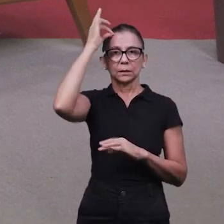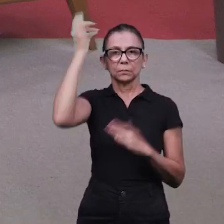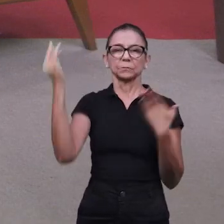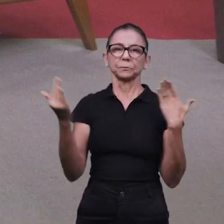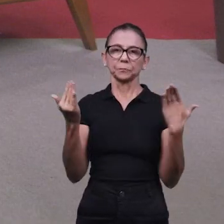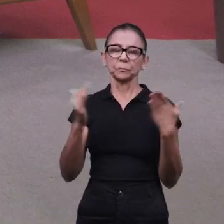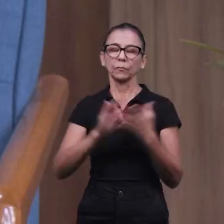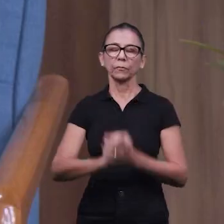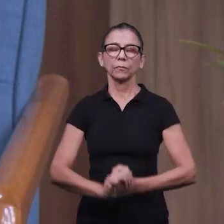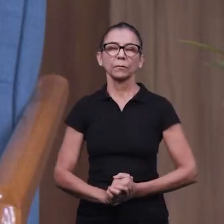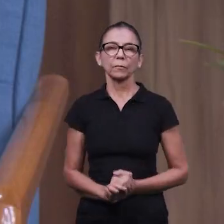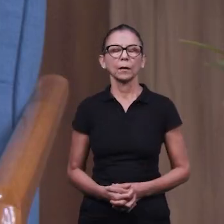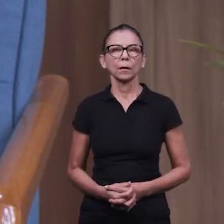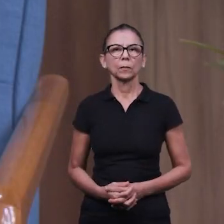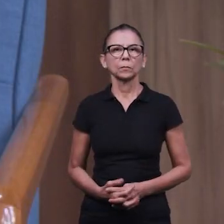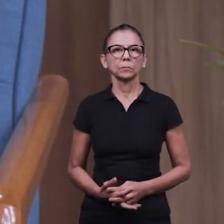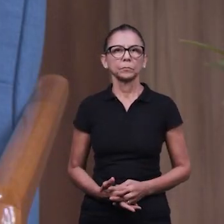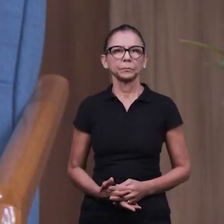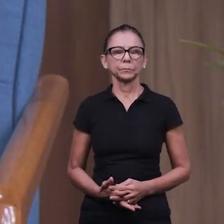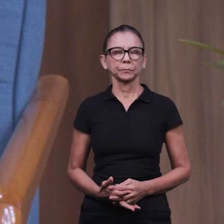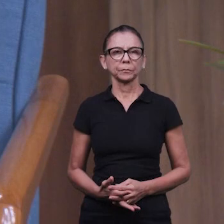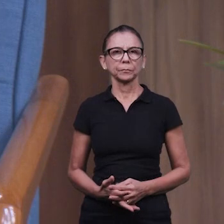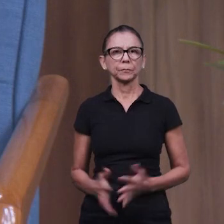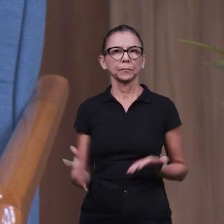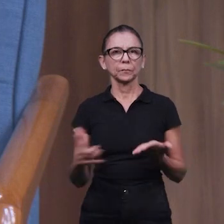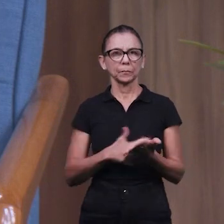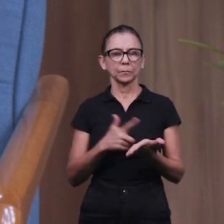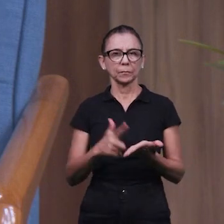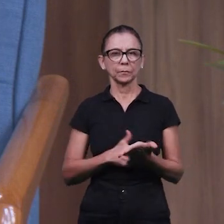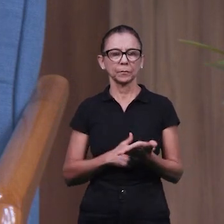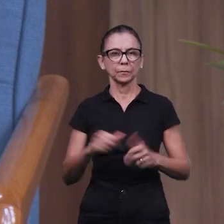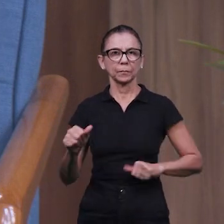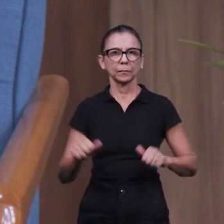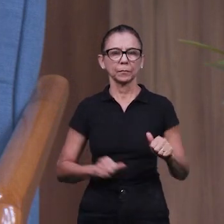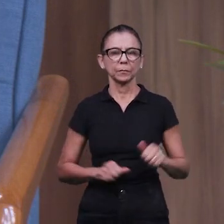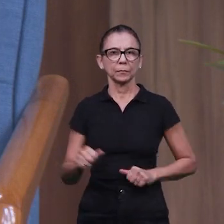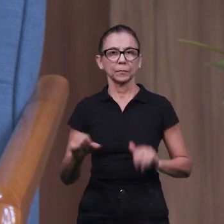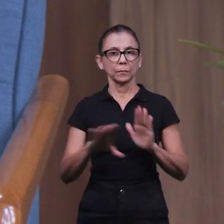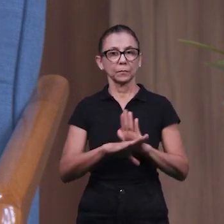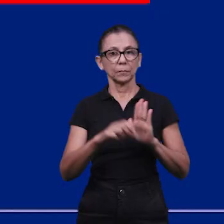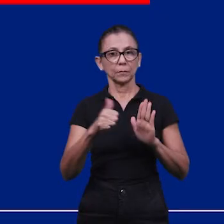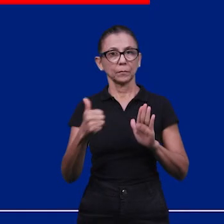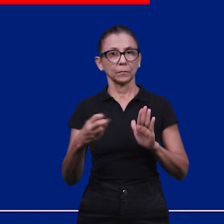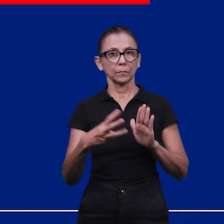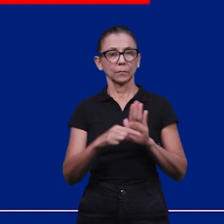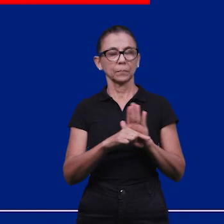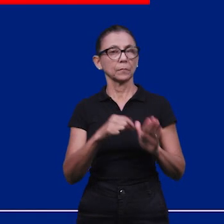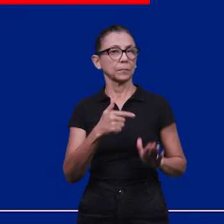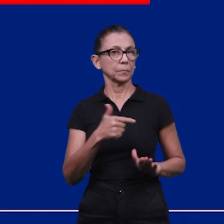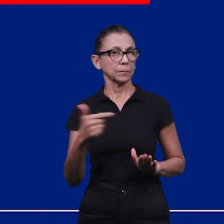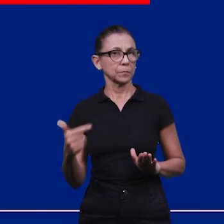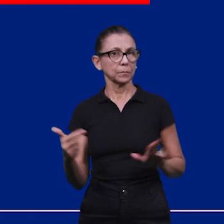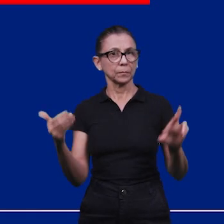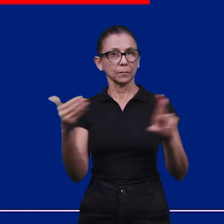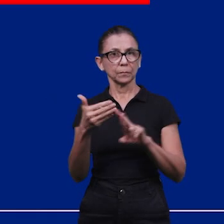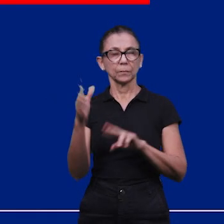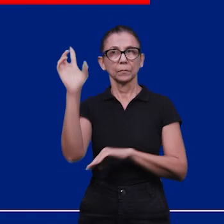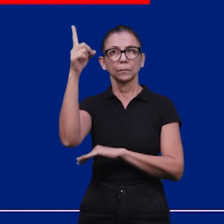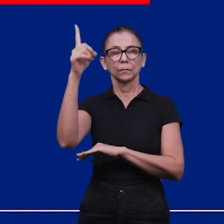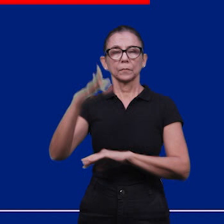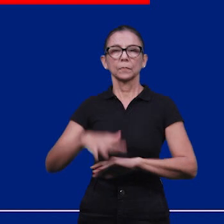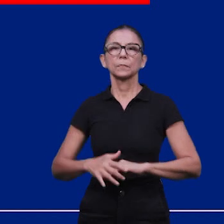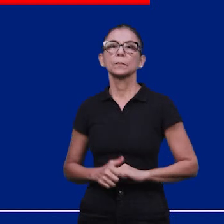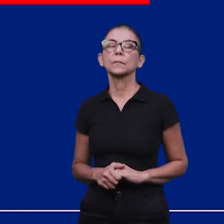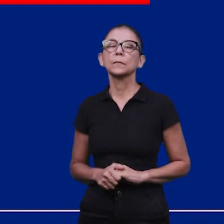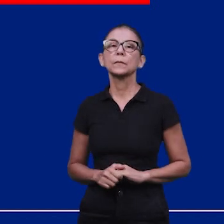avez parlé sur l'expérience de l'œuvre de David. Actes chapitre 3, versets 22, 13 et 22 nous